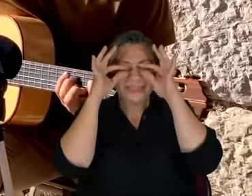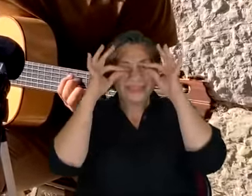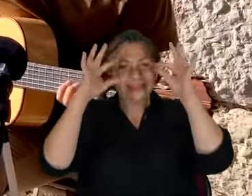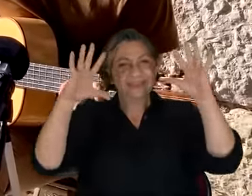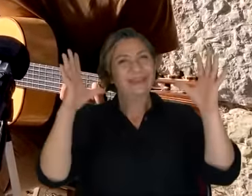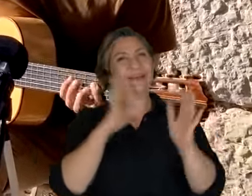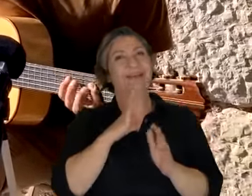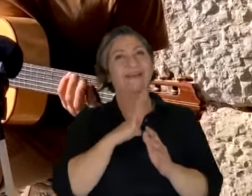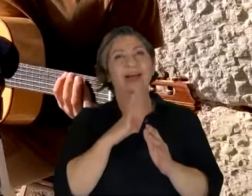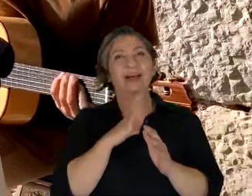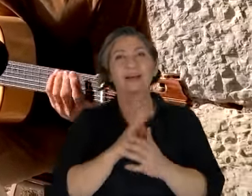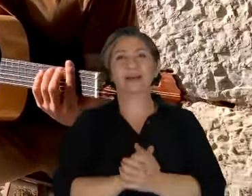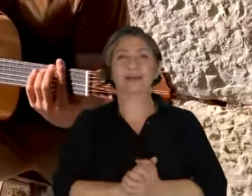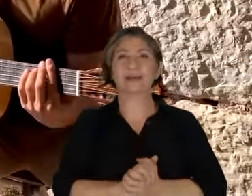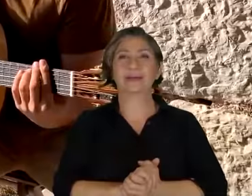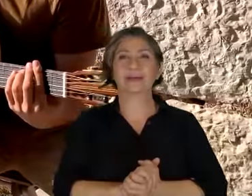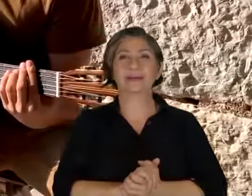var.